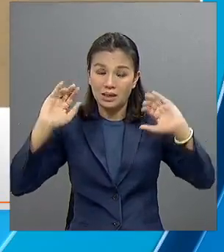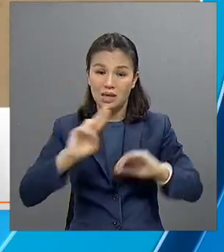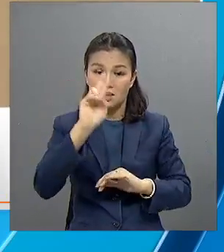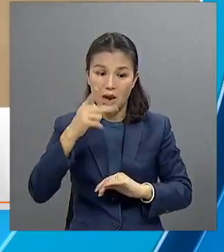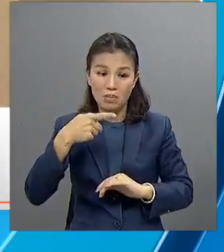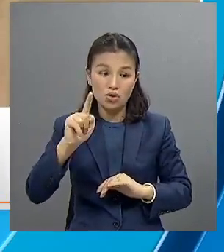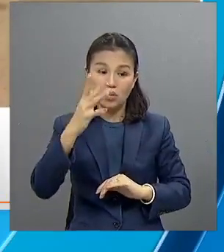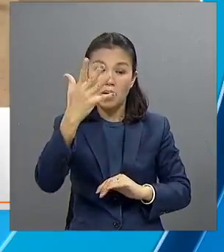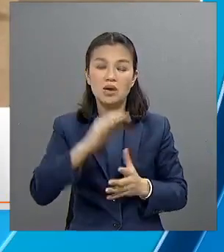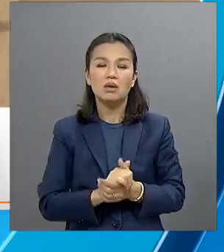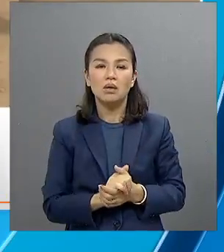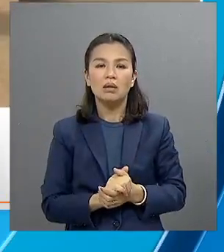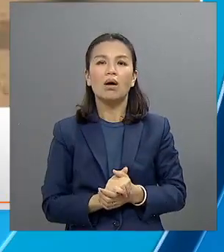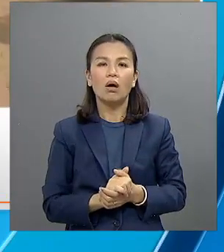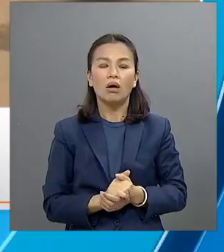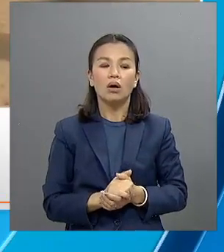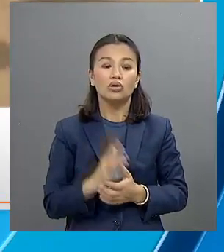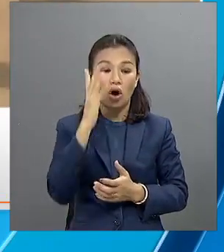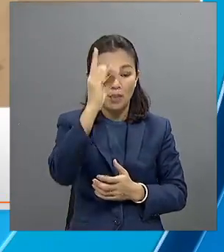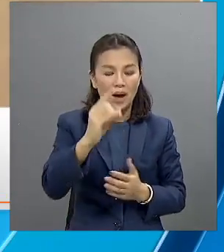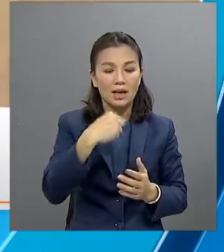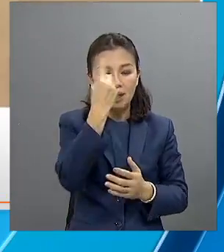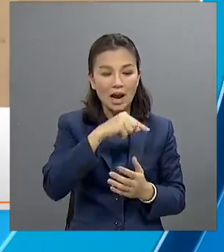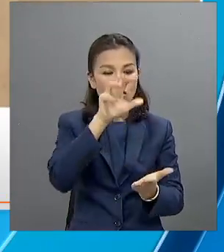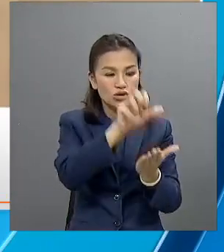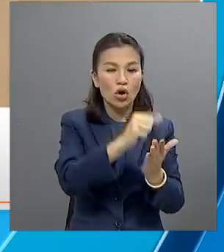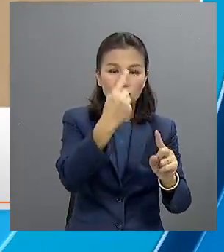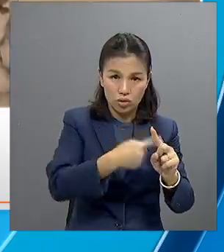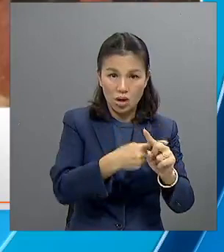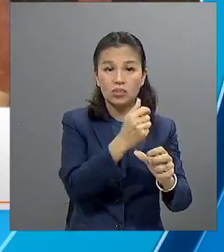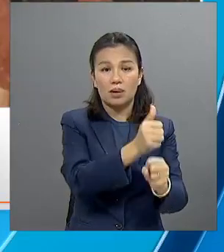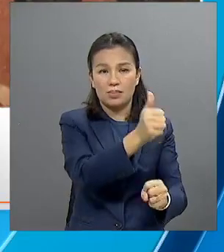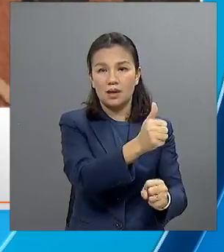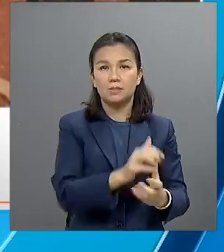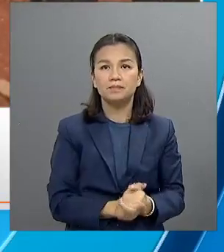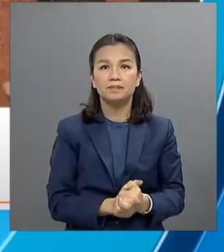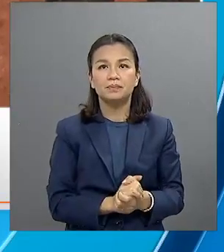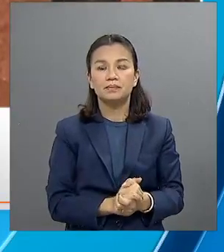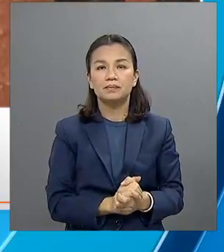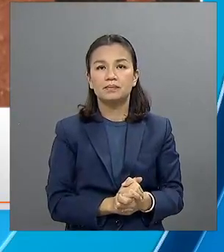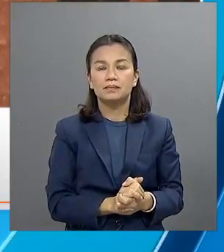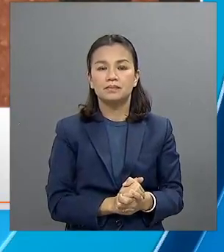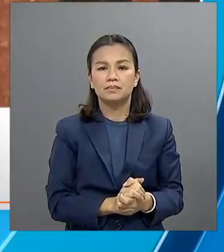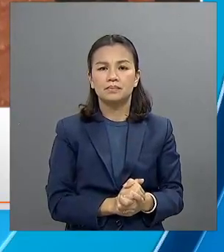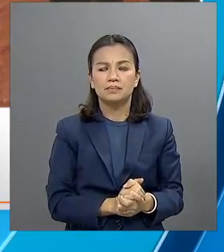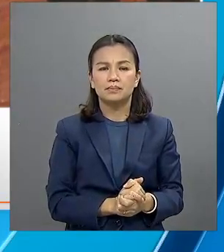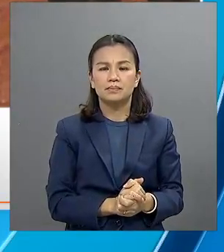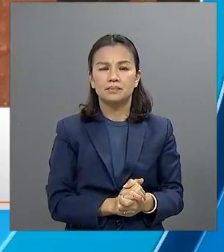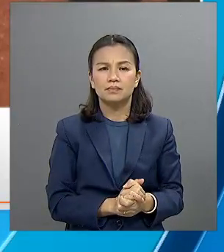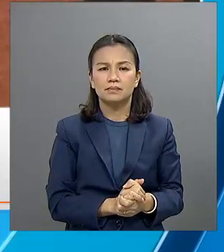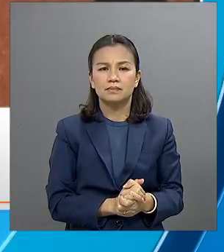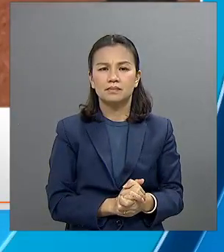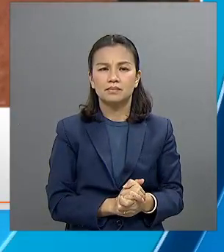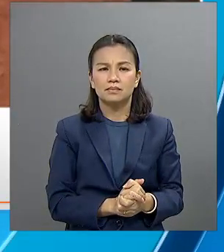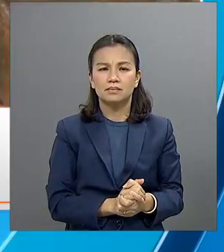เช่าหรือการใช้อย่างอื่นนะครับ ค่ะอ ย่างกรณีของผู้กรณีอ้างว่าอย่างที่ดูข่าวมาที่นะว่าคุณ